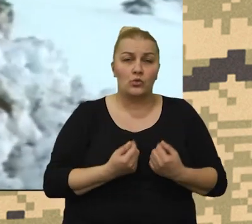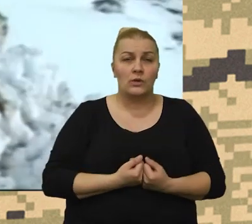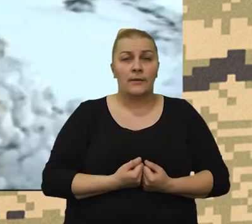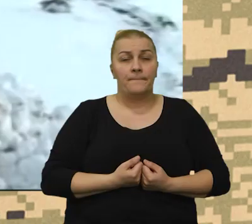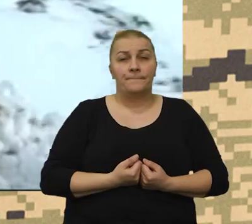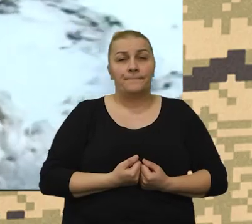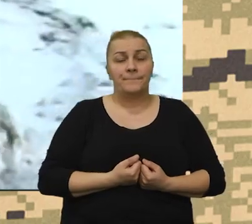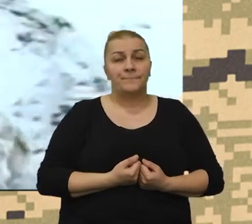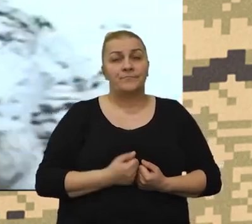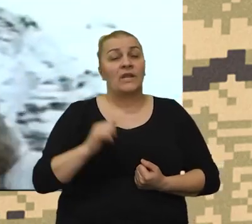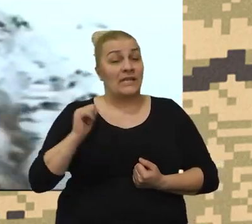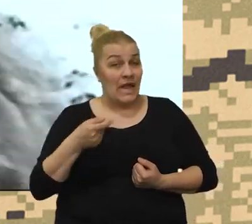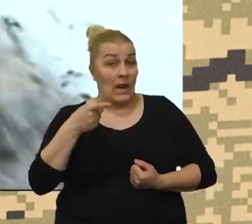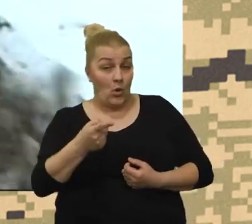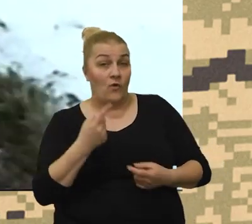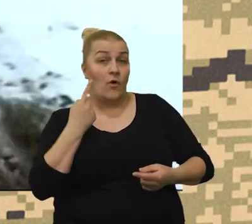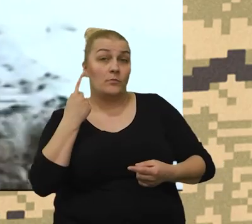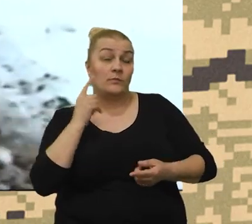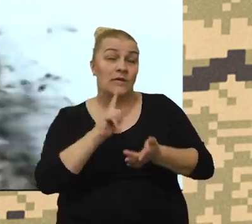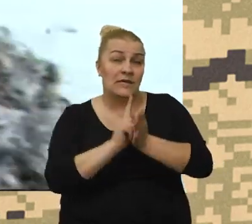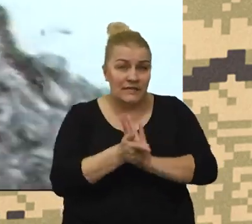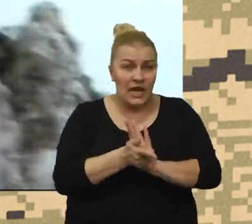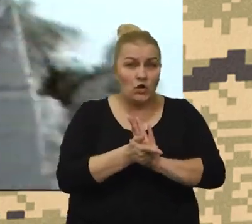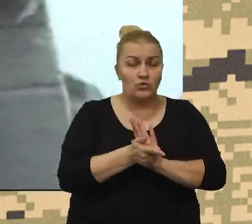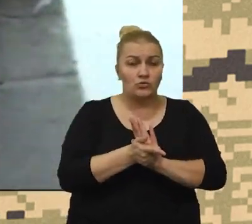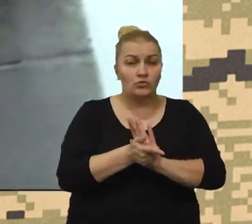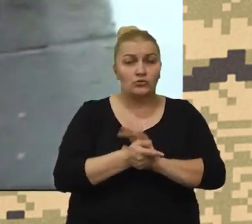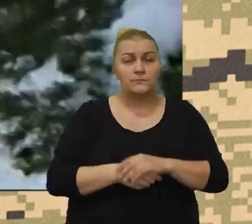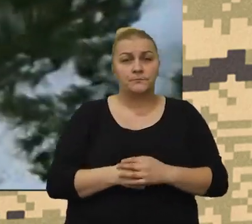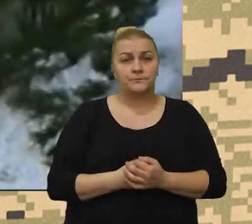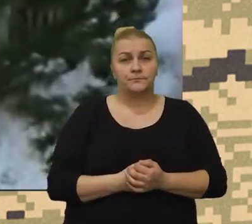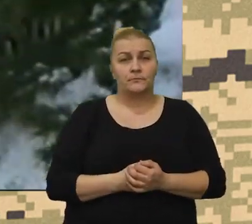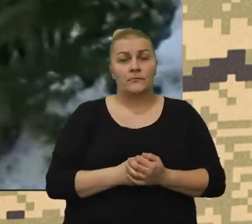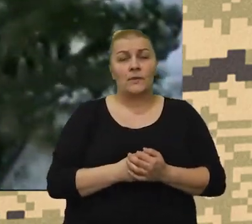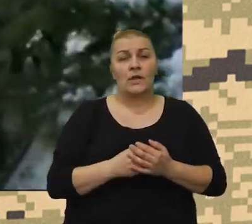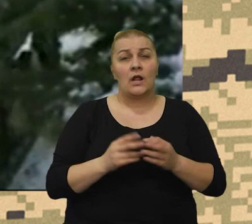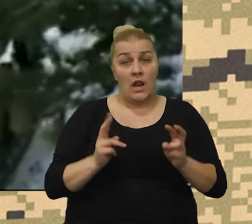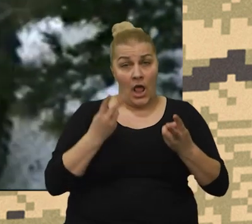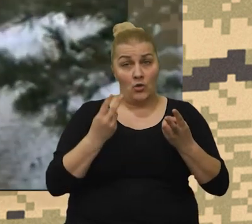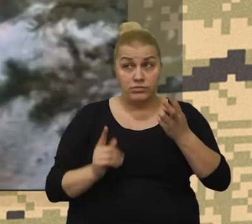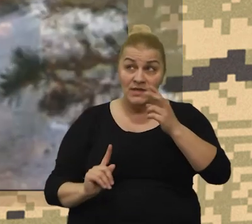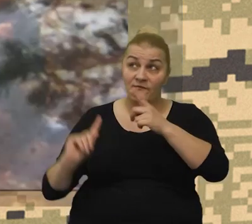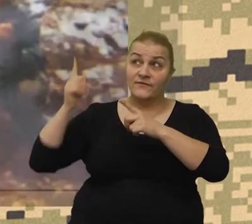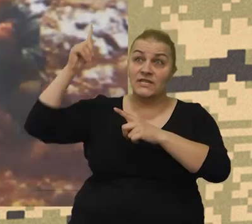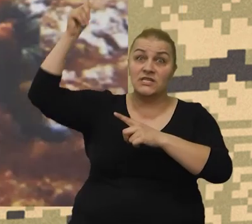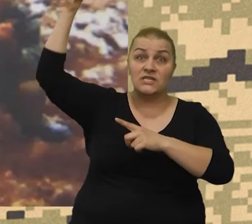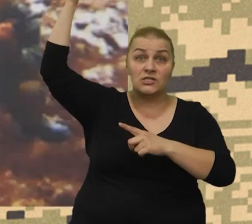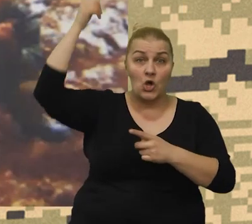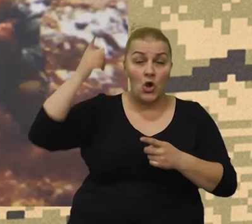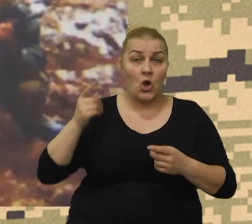ulogu. Jer u tom trenutku biti na visokim nadmorskim